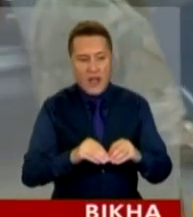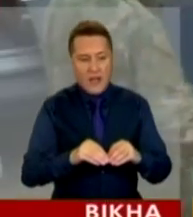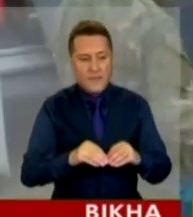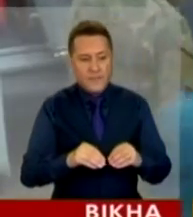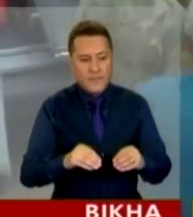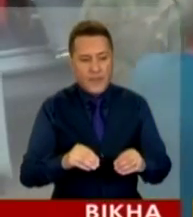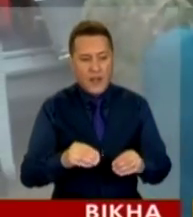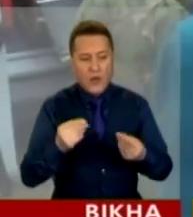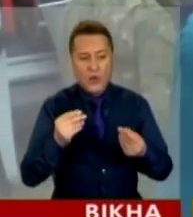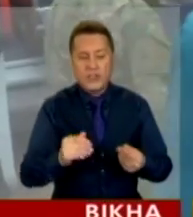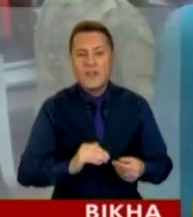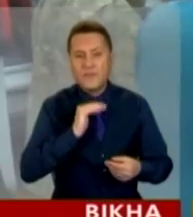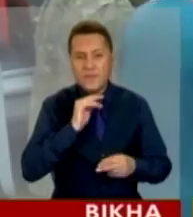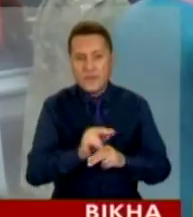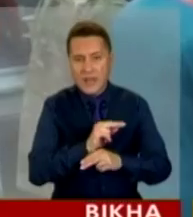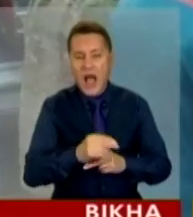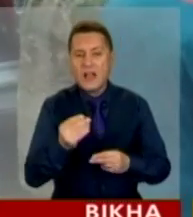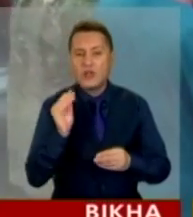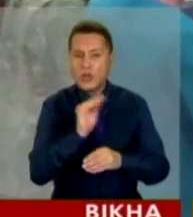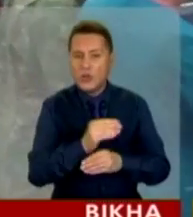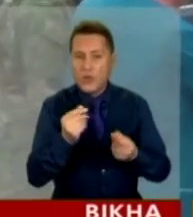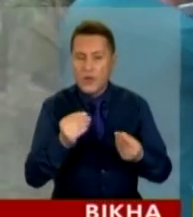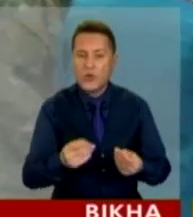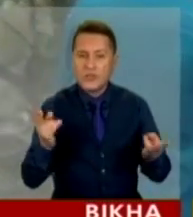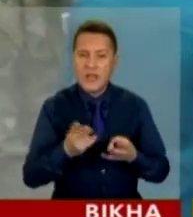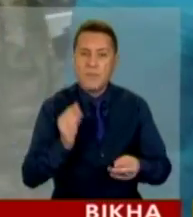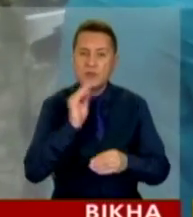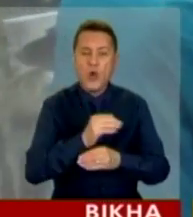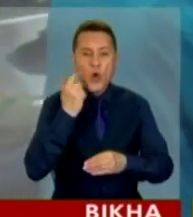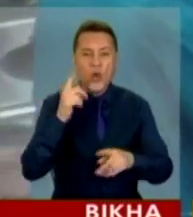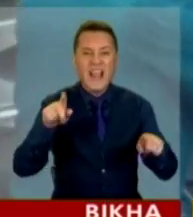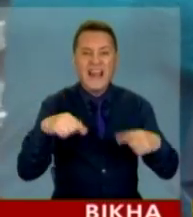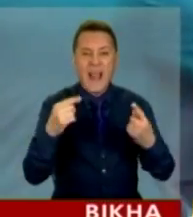лікування вистачає, а у додаткові гроші знадобляться згодом, коли малого реабілітуватимуть.